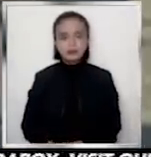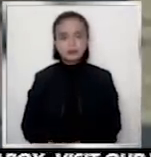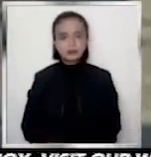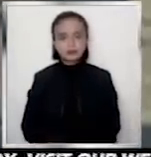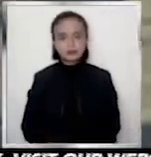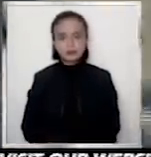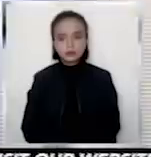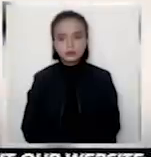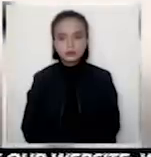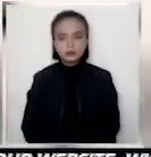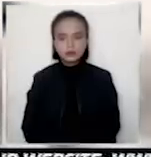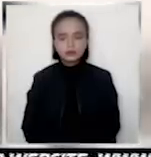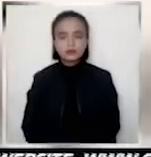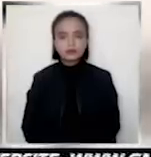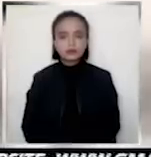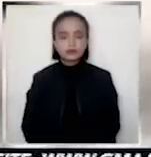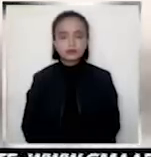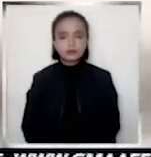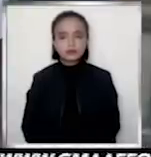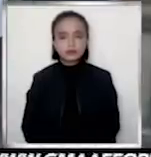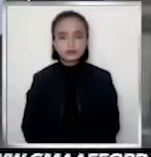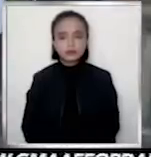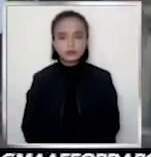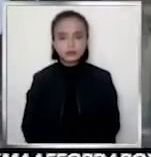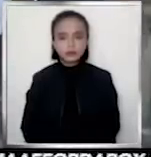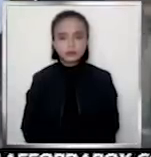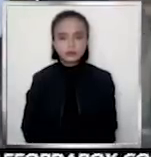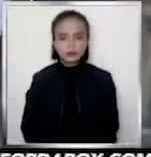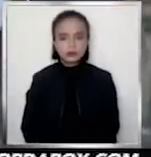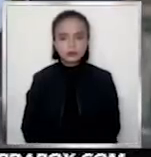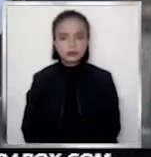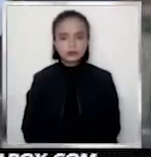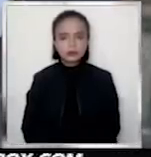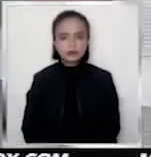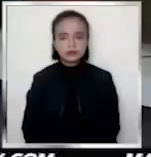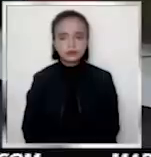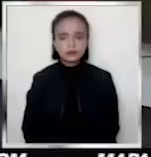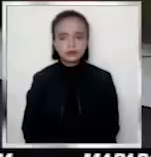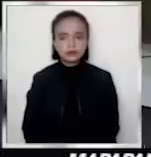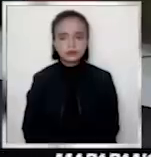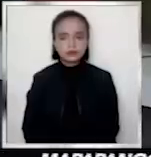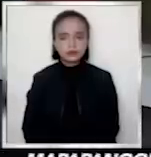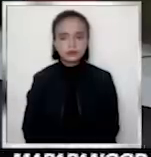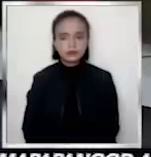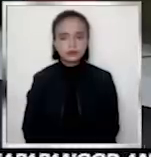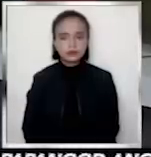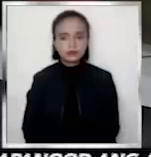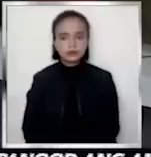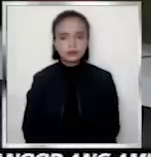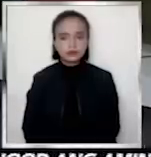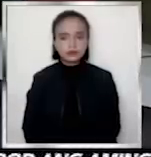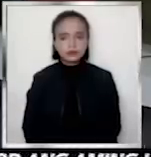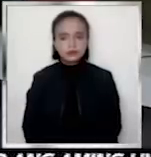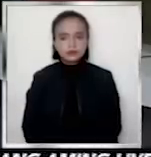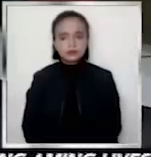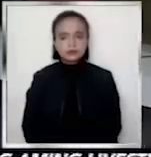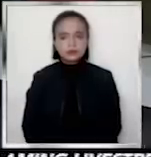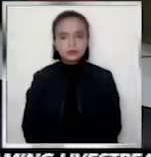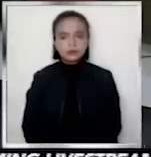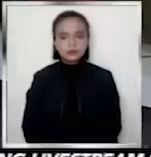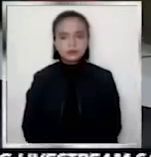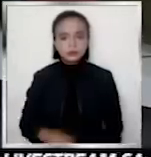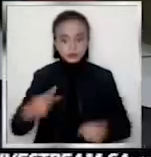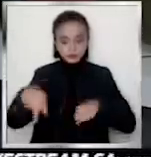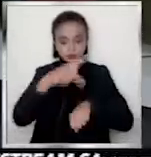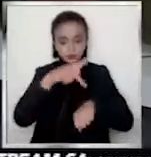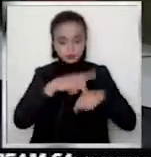News, Cedric Castillo, Maki Pulido nakatutok, 24 Oras. Sa muling pagpapatrolya ng Philippine Coast